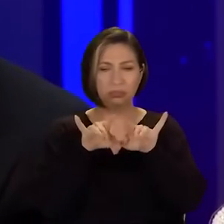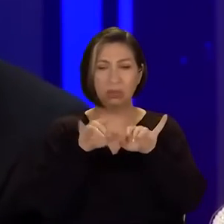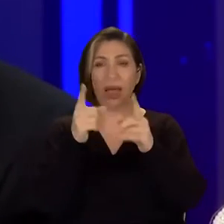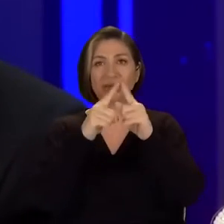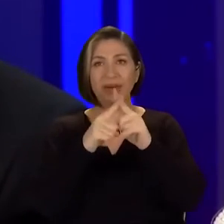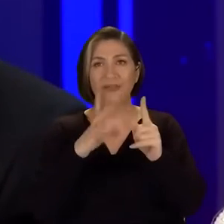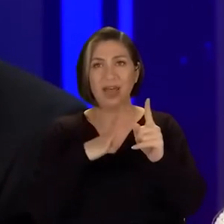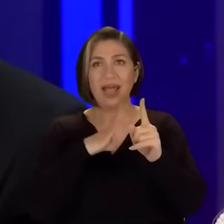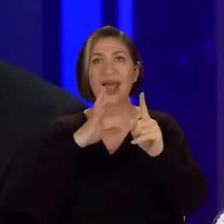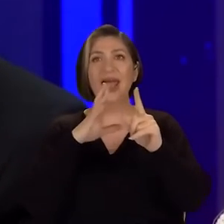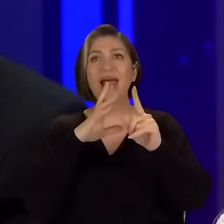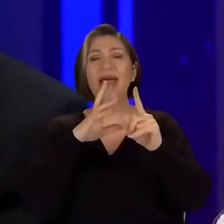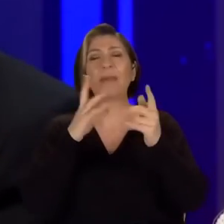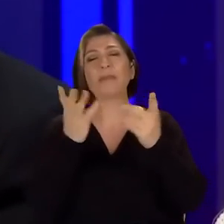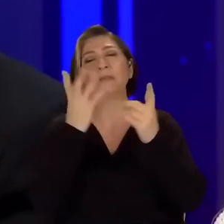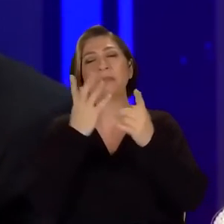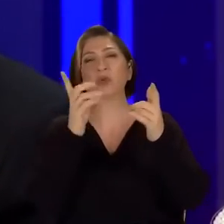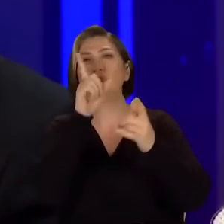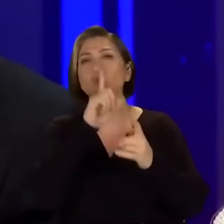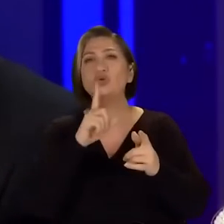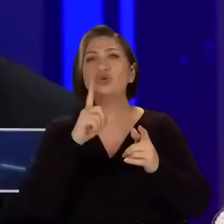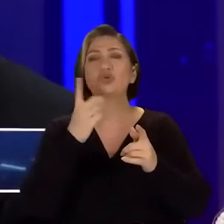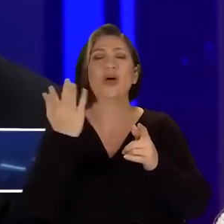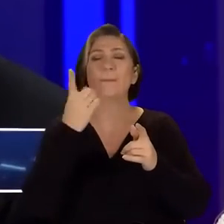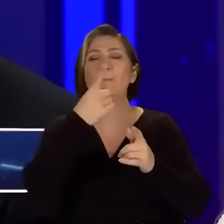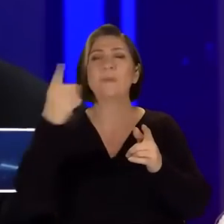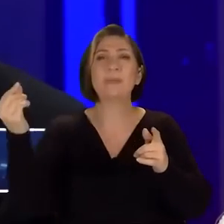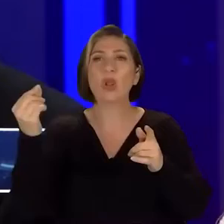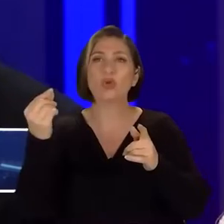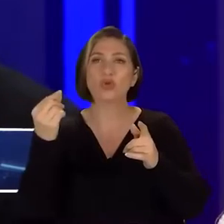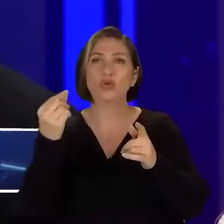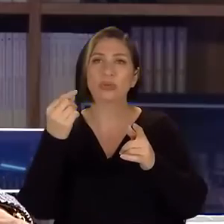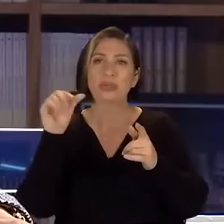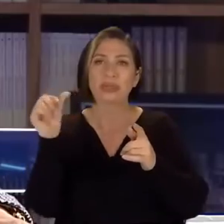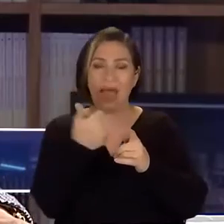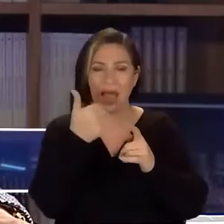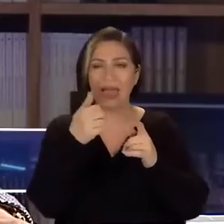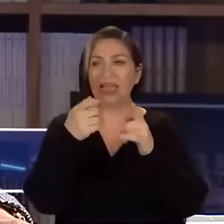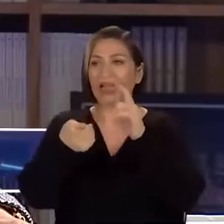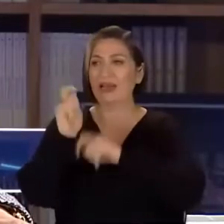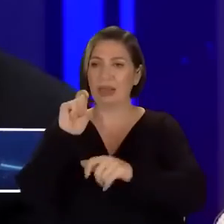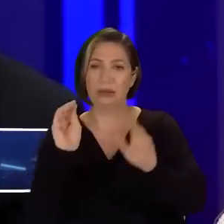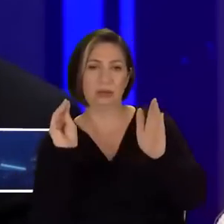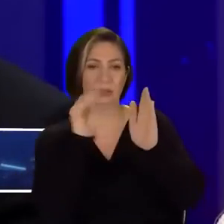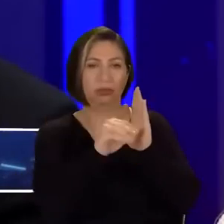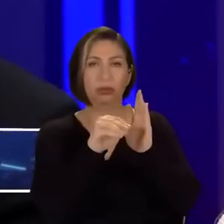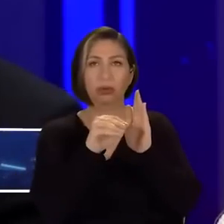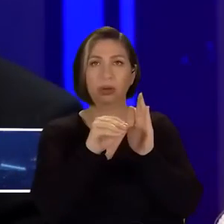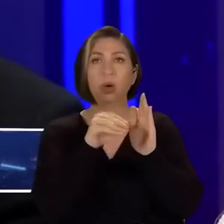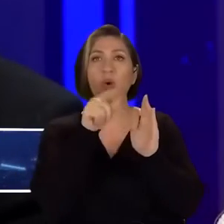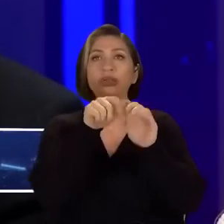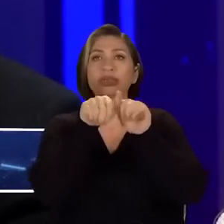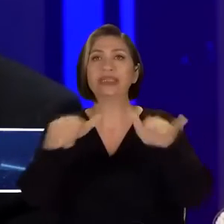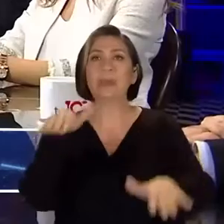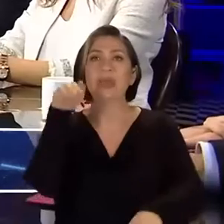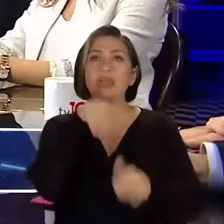duran hesabınıza elektronik olarak atıyorum 100 birim veya 1 milyon birim diyelim krediyi tanımlıyorlar. Kimse sizin dolayısıyla için o